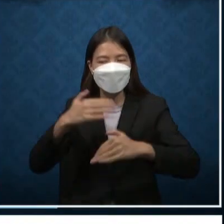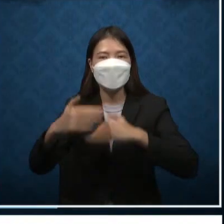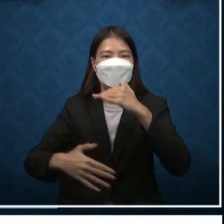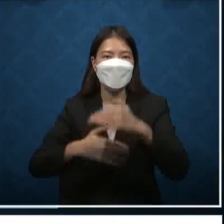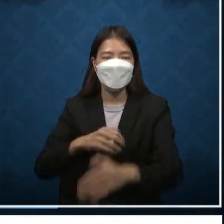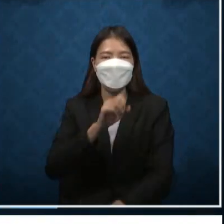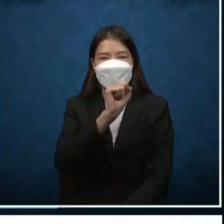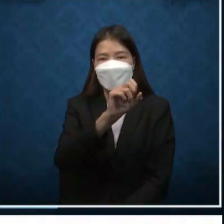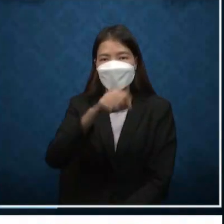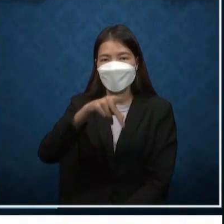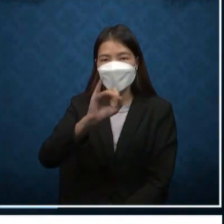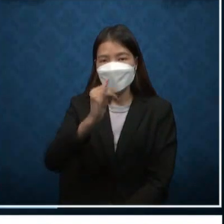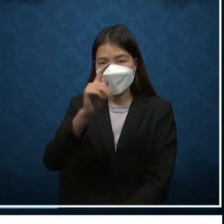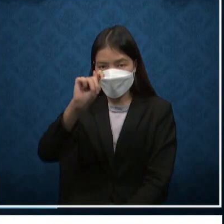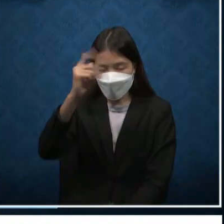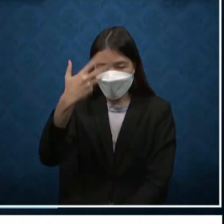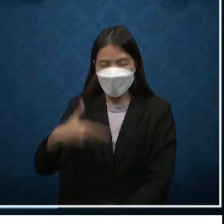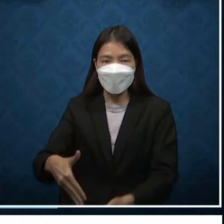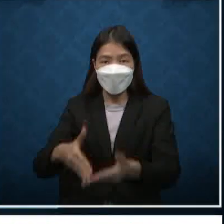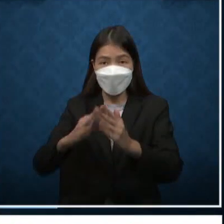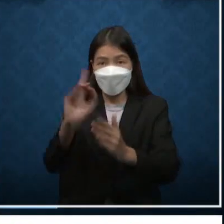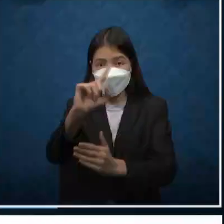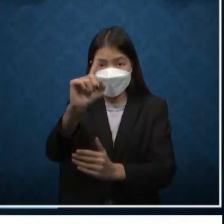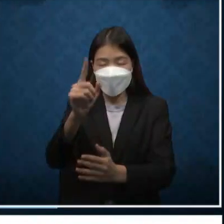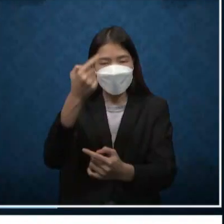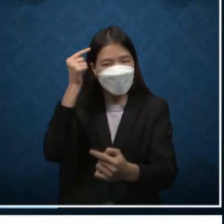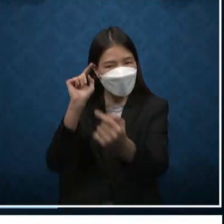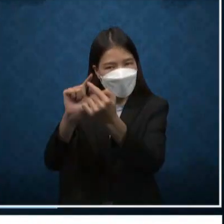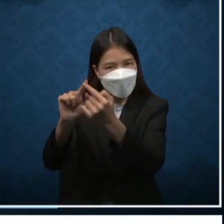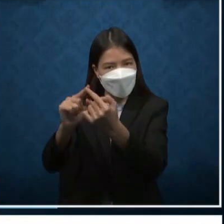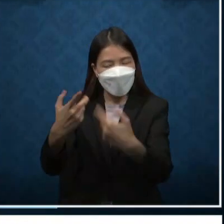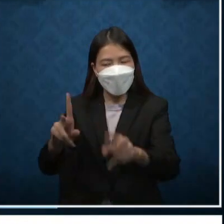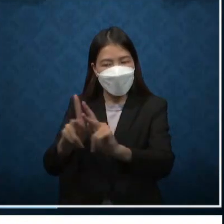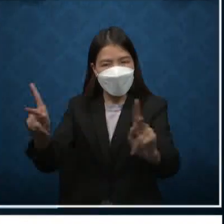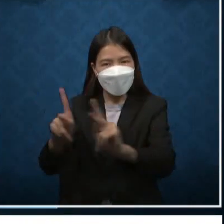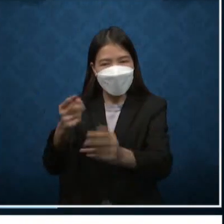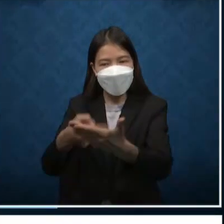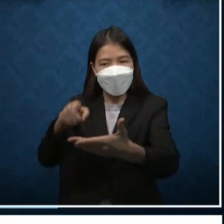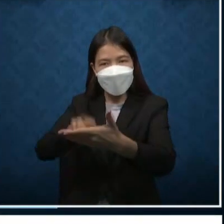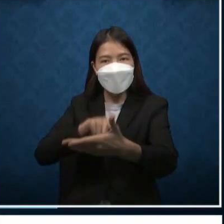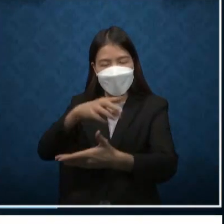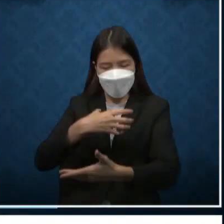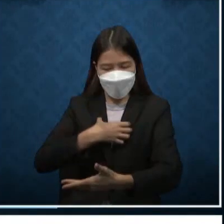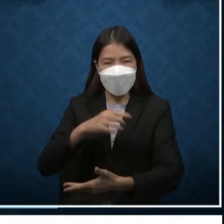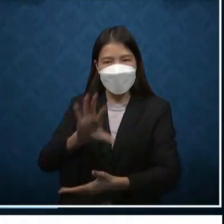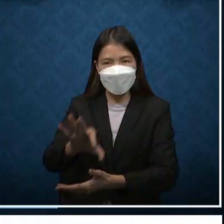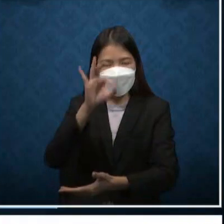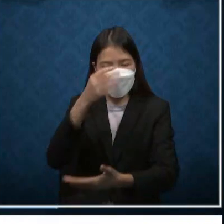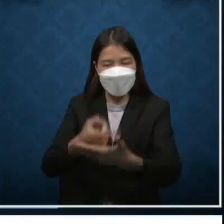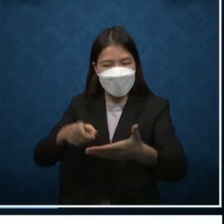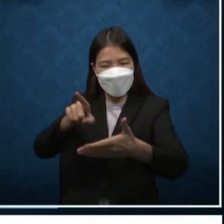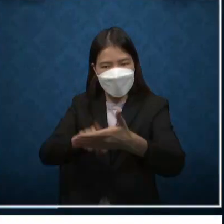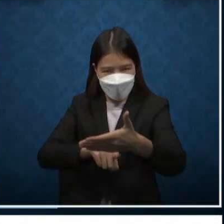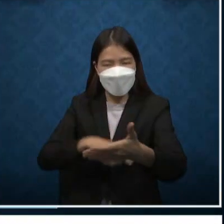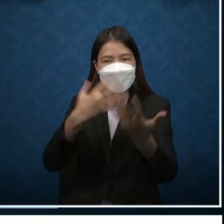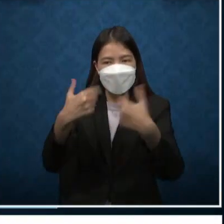สอสอบอดชะต่อเกิดจากนาคิดของคณะกรมการการเลือกตั้งที่ต้การให้การเลือกตั้งเป็นการเลือก